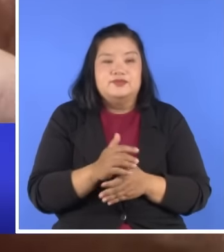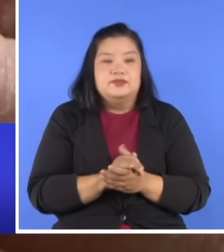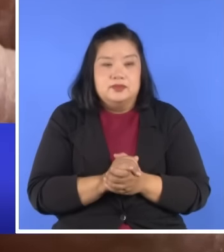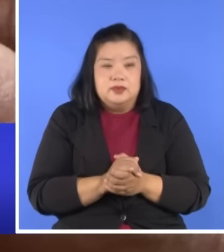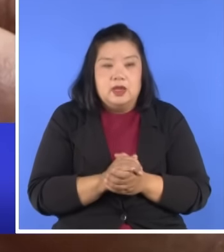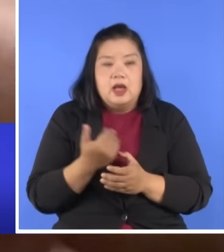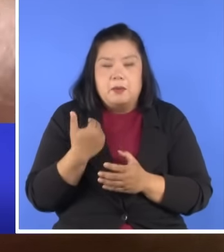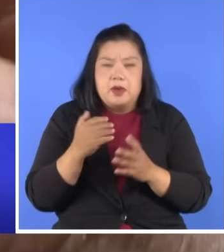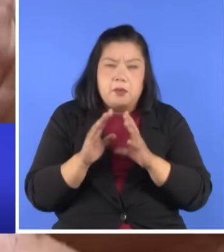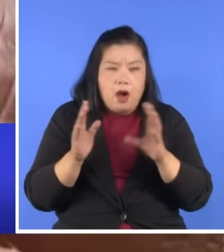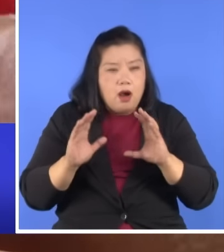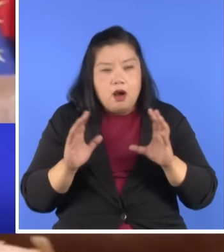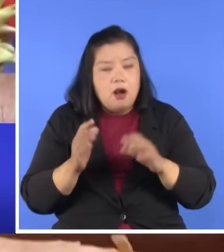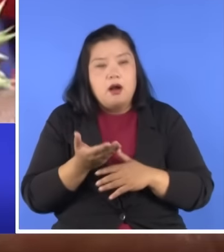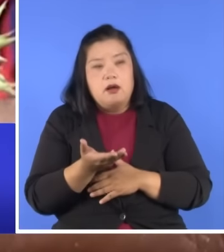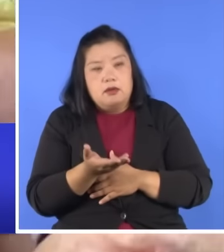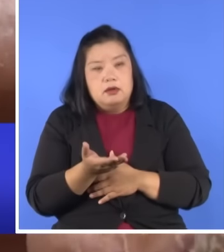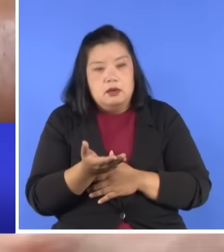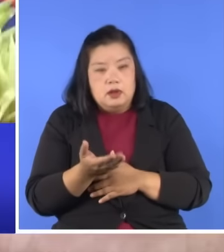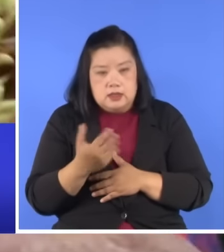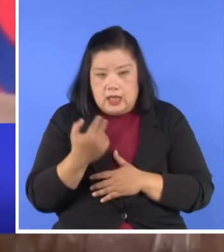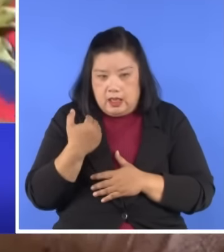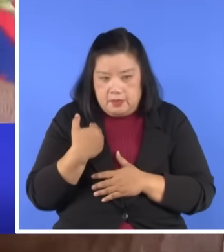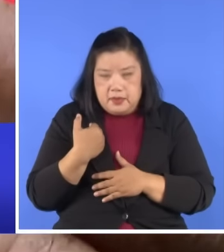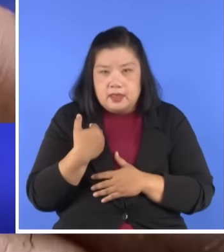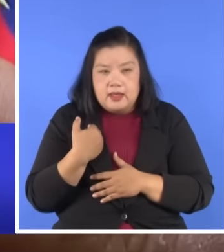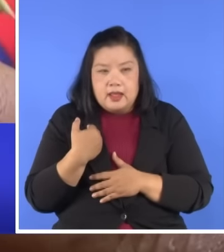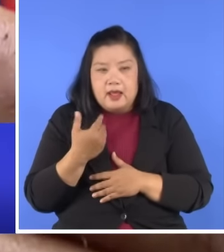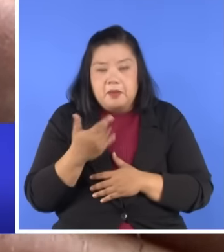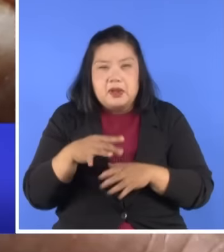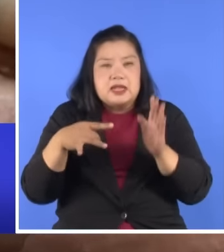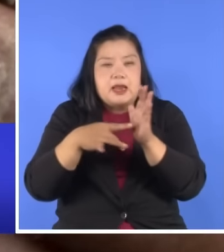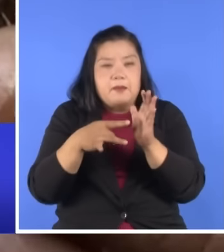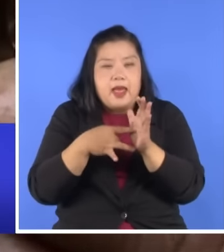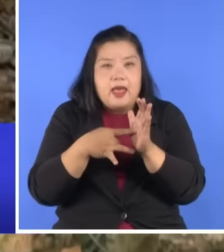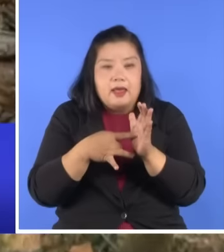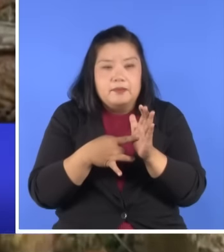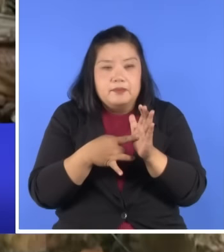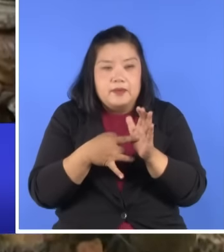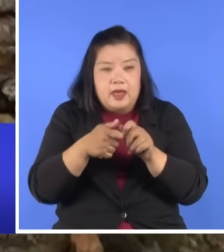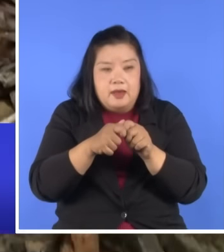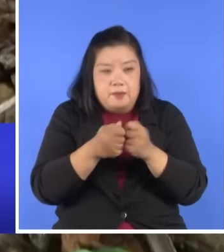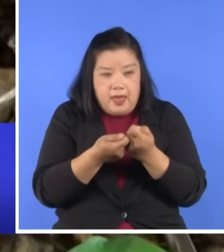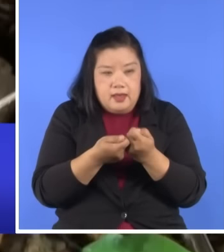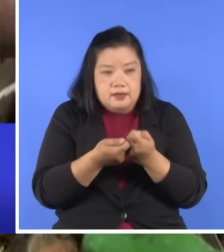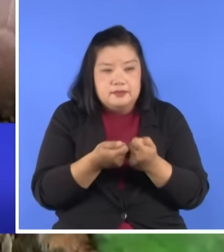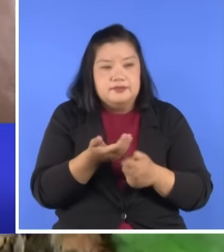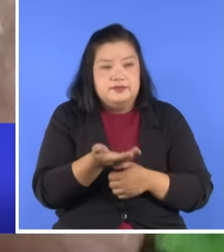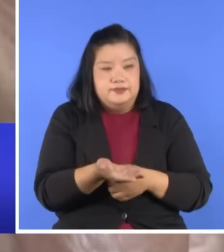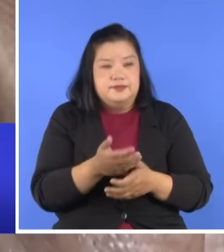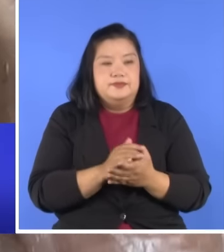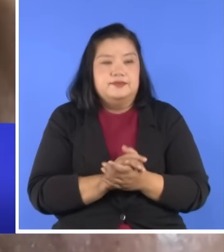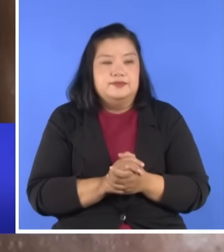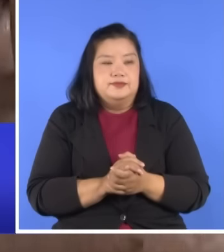มีอยู่ในสวนปาลมโดยแต่ละต้นเนี่ยกำลังแตกเมล็ดให้เก็บกันอย่างเต็มที่นี่ๆๆลูกกอลูกกอมันเป็นแบบ